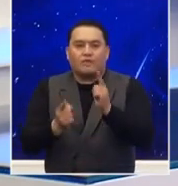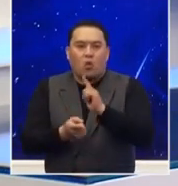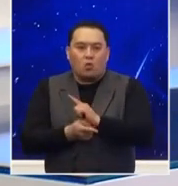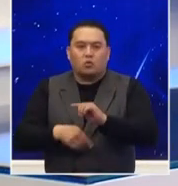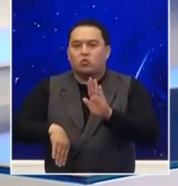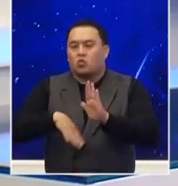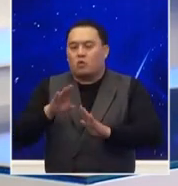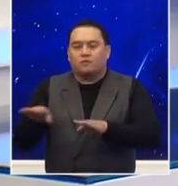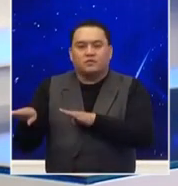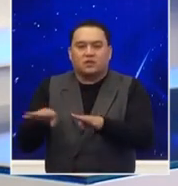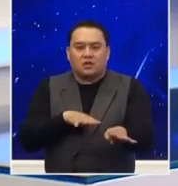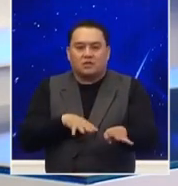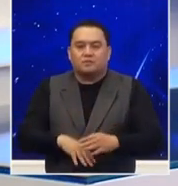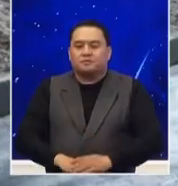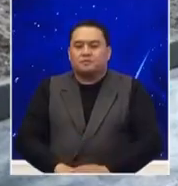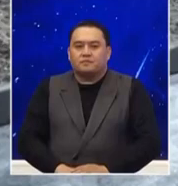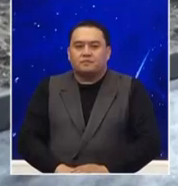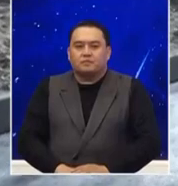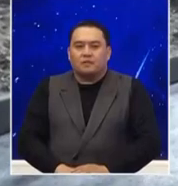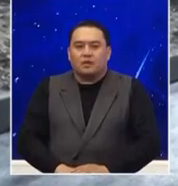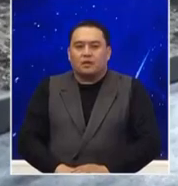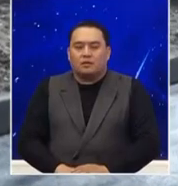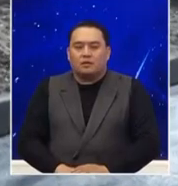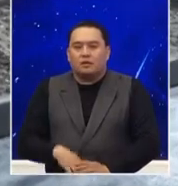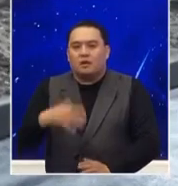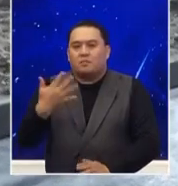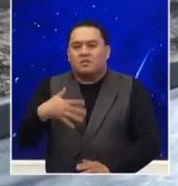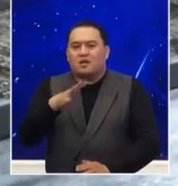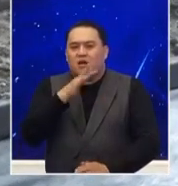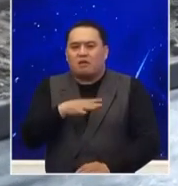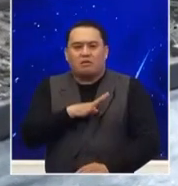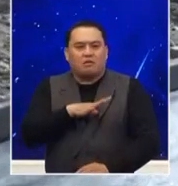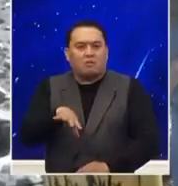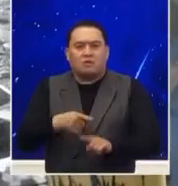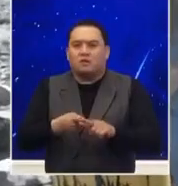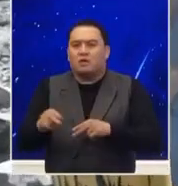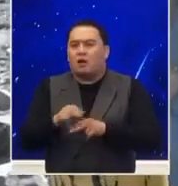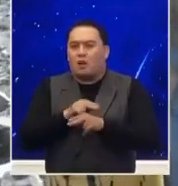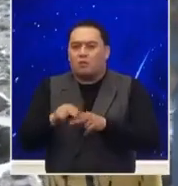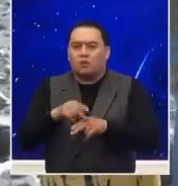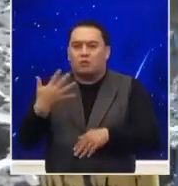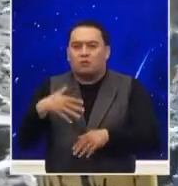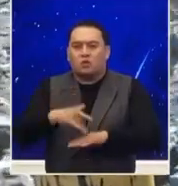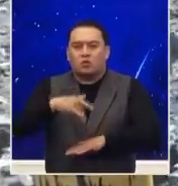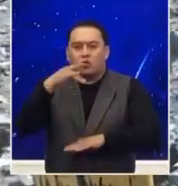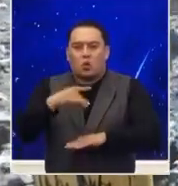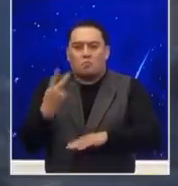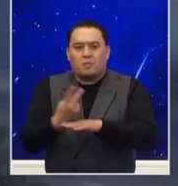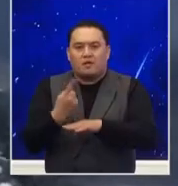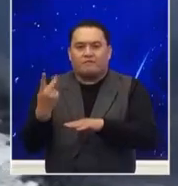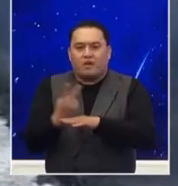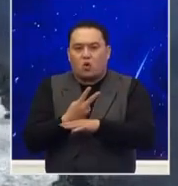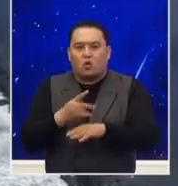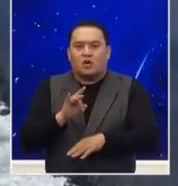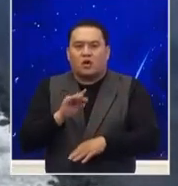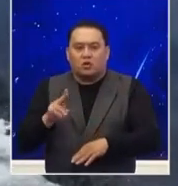с современным стандартом. Почти полвека не благоустраивались придомовые территории 50 многоэтажных домов 1 и 2